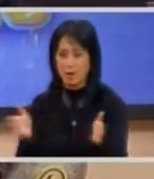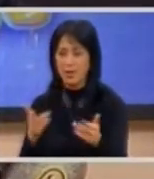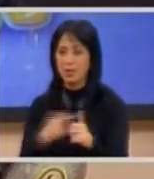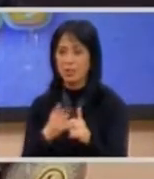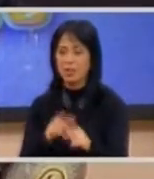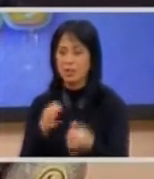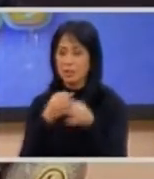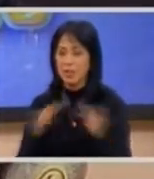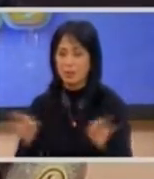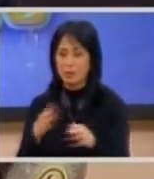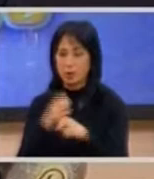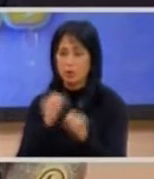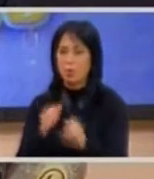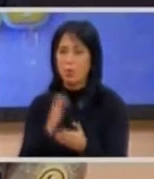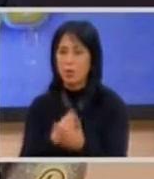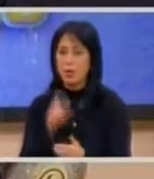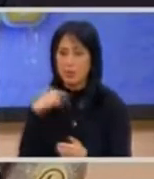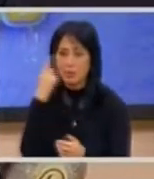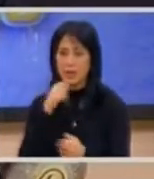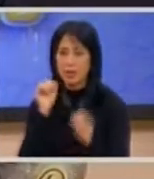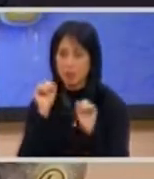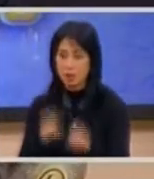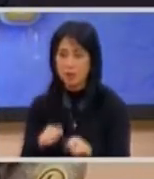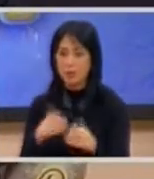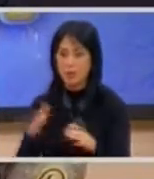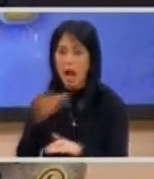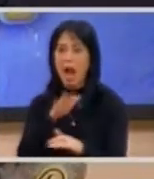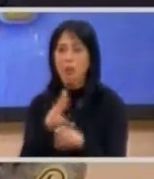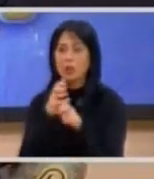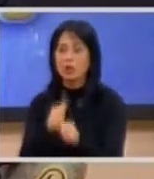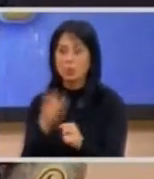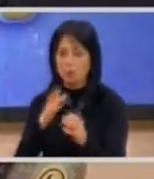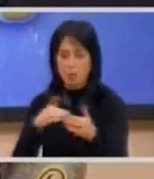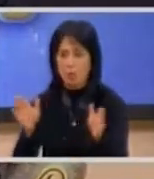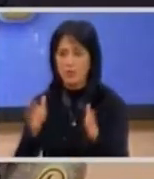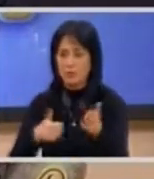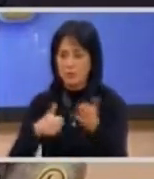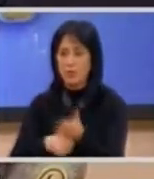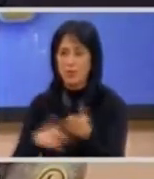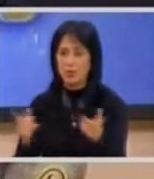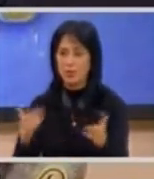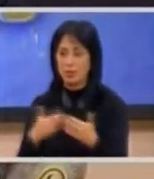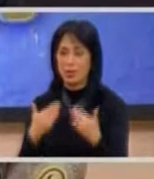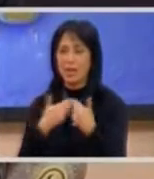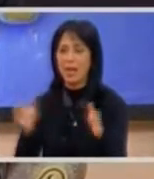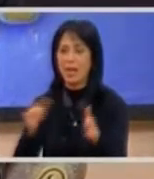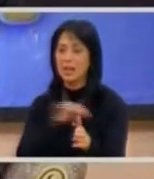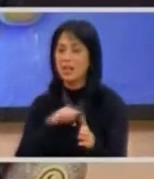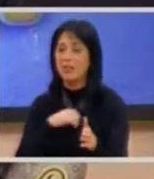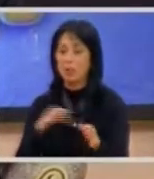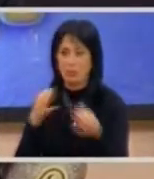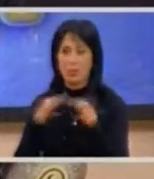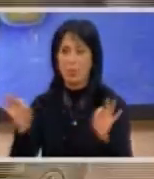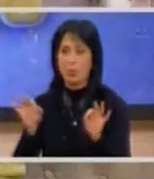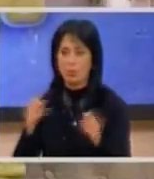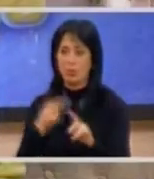ვთქვათ, შეზღუდული შესაძლებლობის მქონე ადამიანები არსებობს, შეზღუდული მქონე გარემო არის და ეს გარემო უნდა მოხსნათ თითოეულმა ჩვენთაგანმა ამ მიმართულებით. ნუ ინფრასტრუქტურასაც